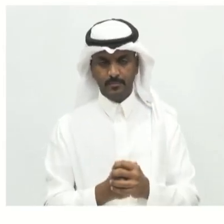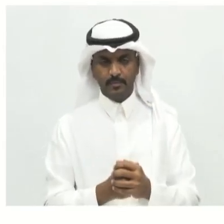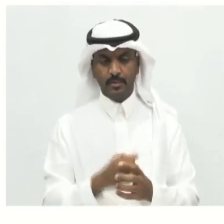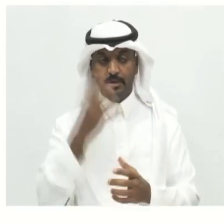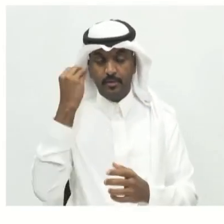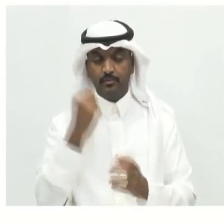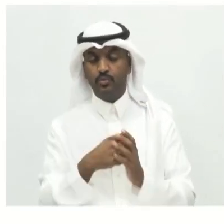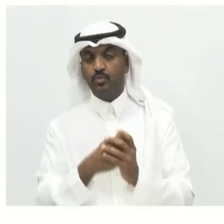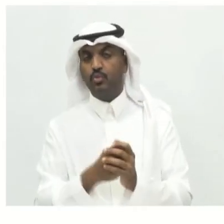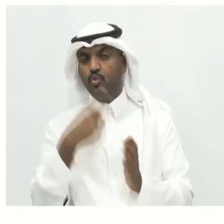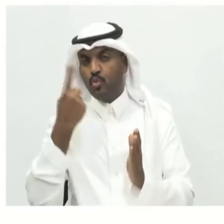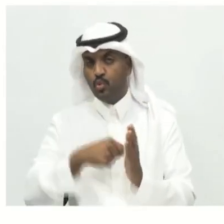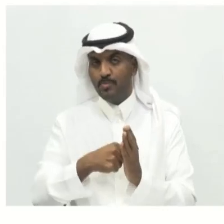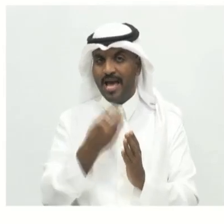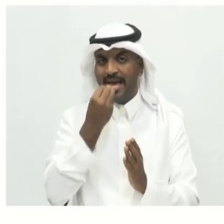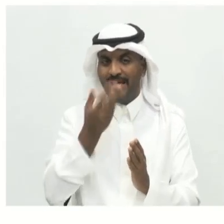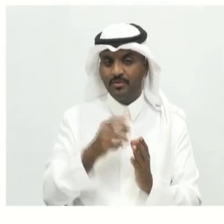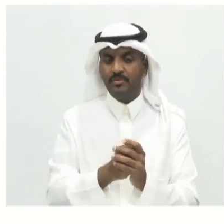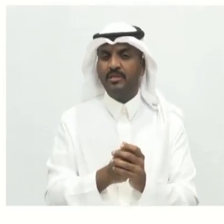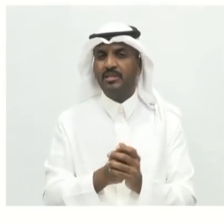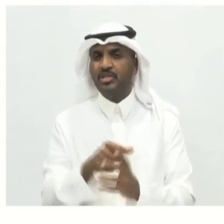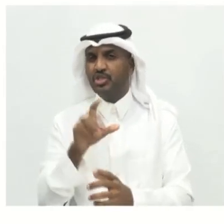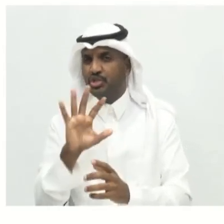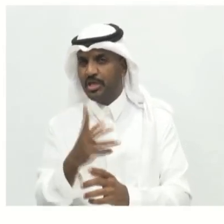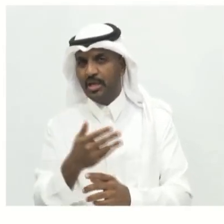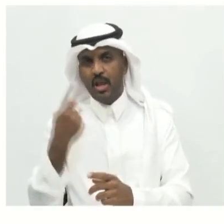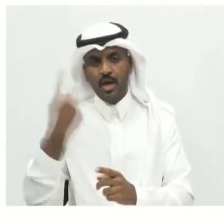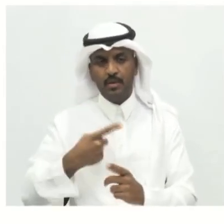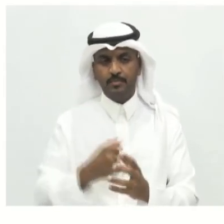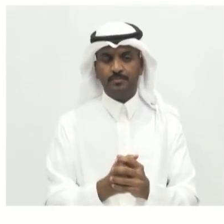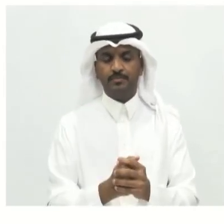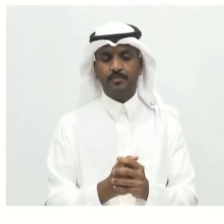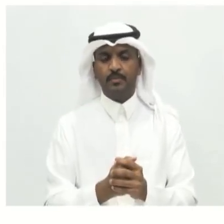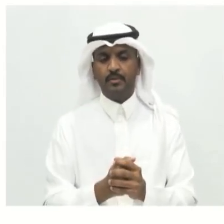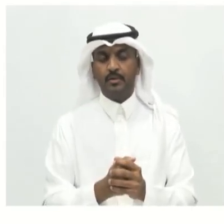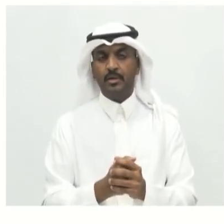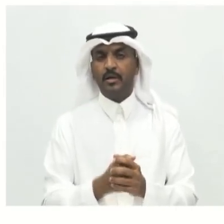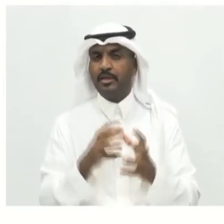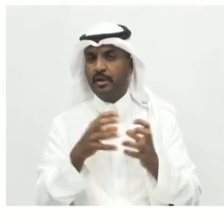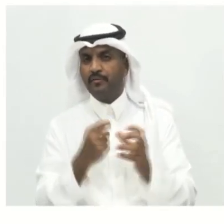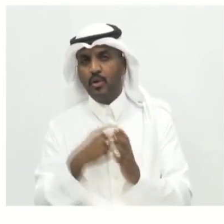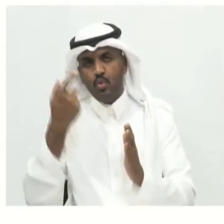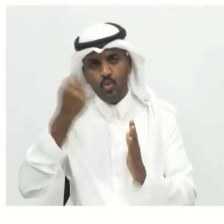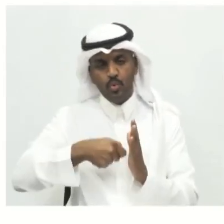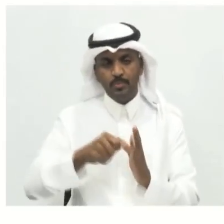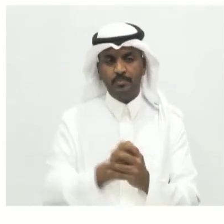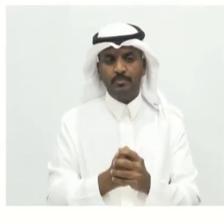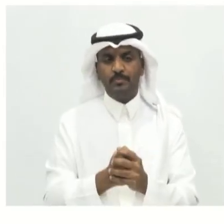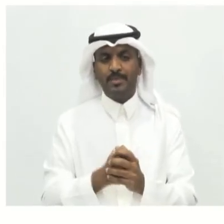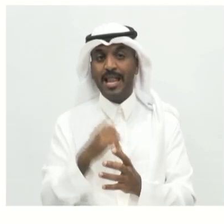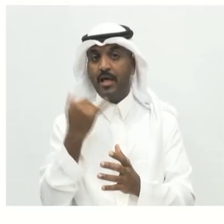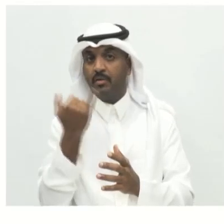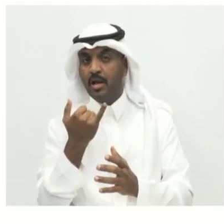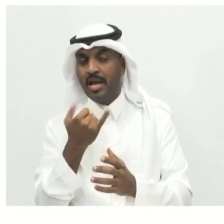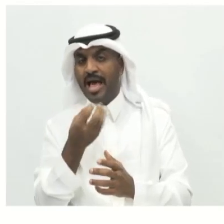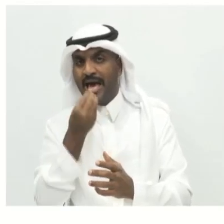نتعرف على حكم اكل المضطر للمحرم وكذلك ان نتعرف على حكم الاضطرار